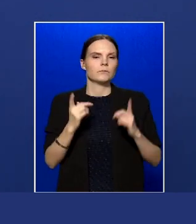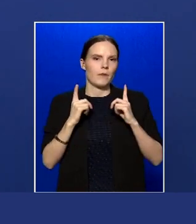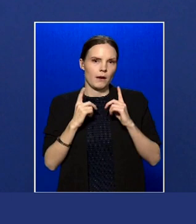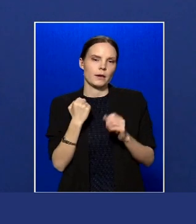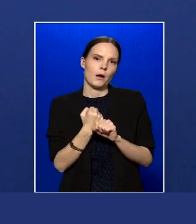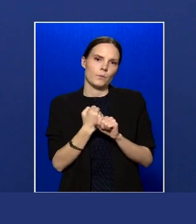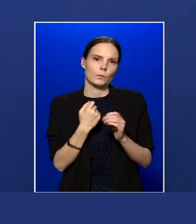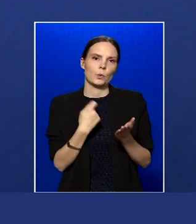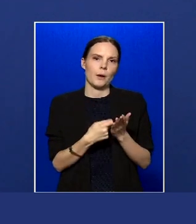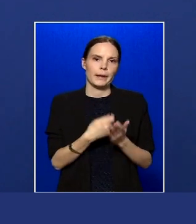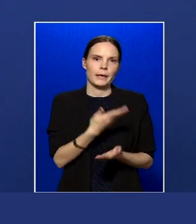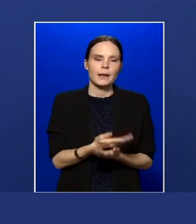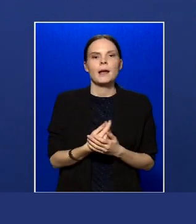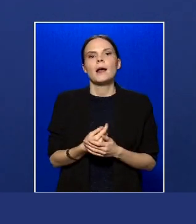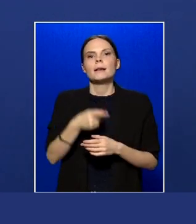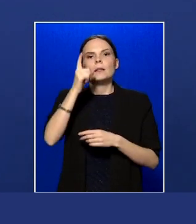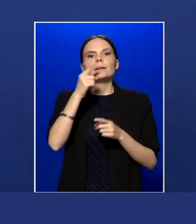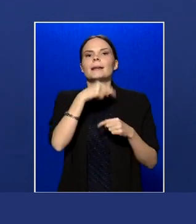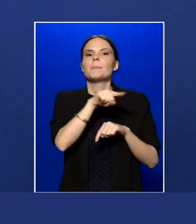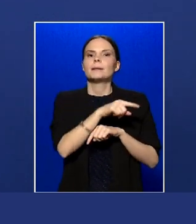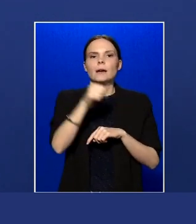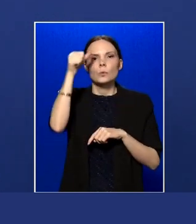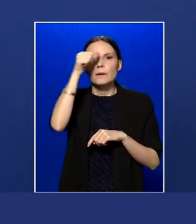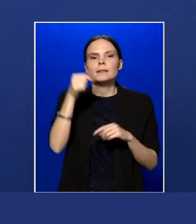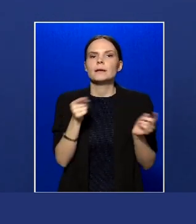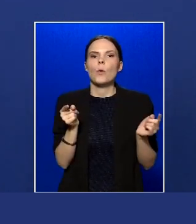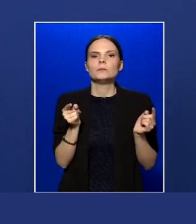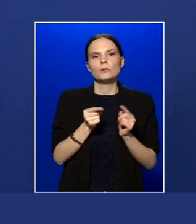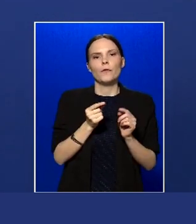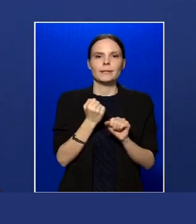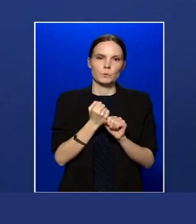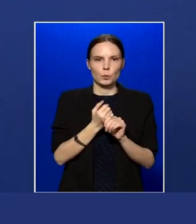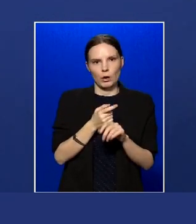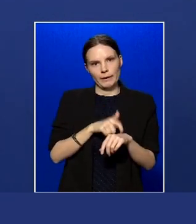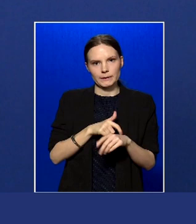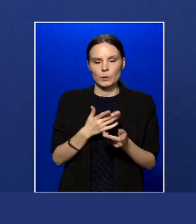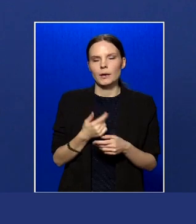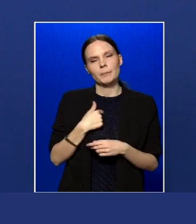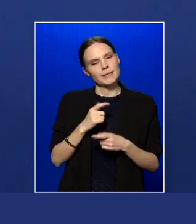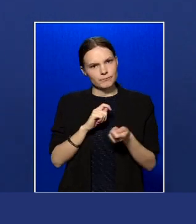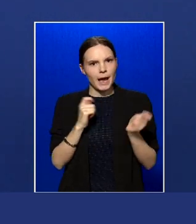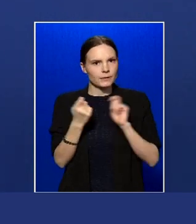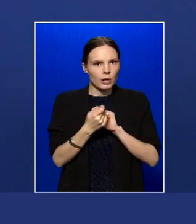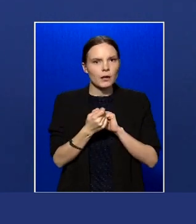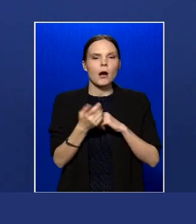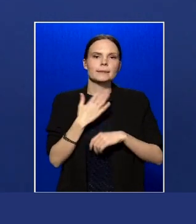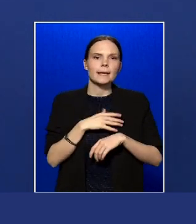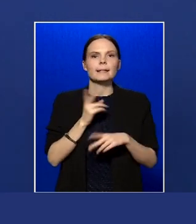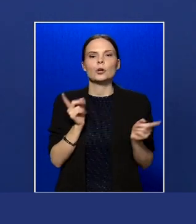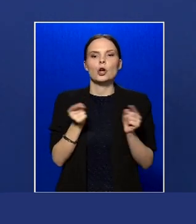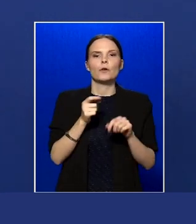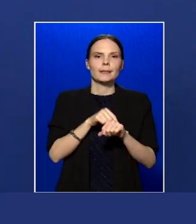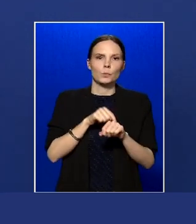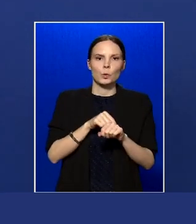3 hónapra. Ezt a németek Kurzarbeitnak hívják, mi ezt egy kicsit átalakítottuk. Azt is szeretnénk, hogyha ez alatt a Kurzarbeit idő alatt